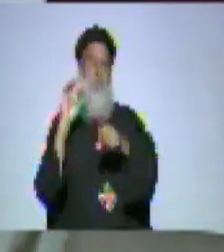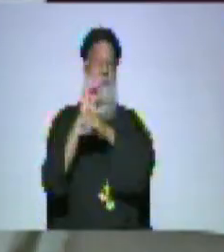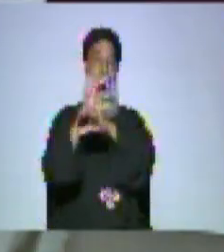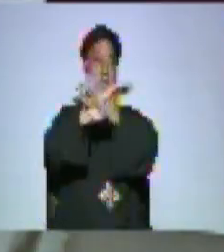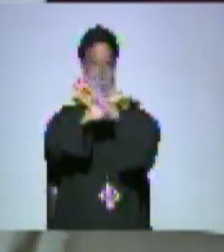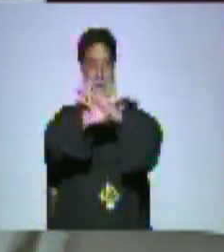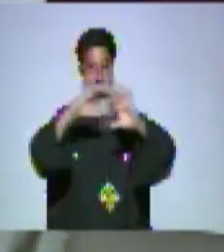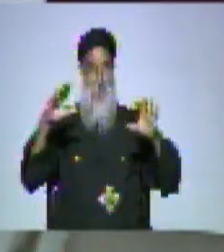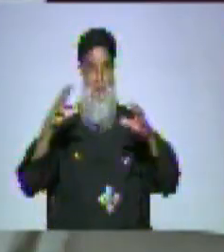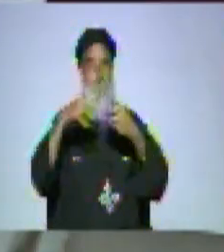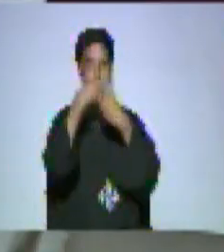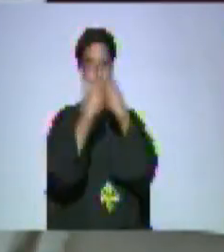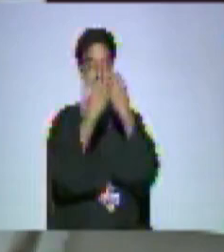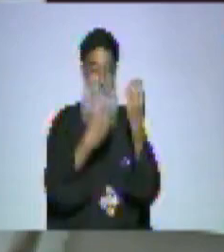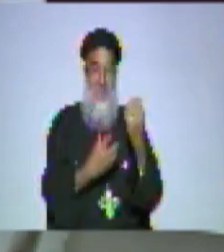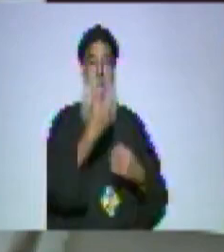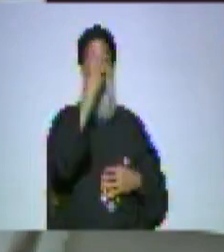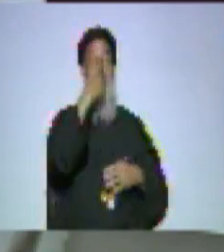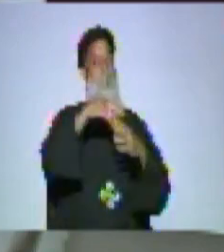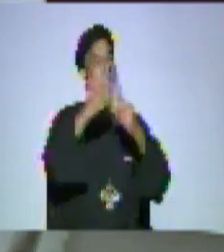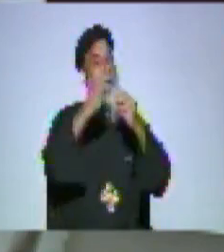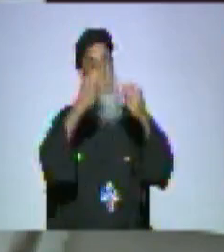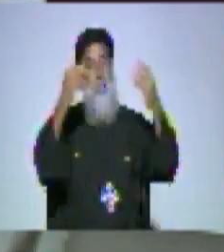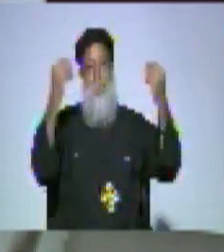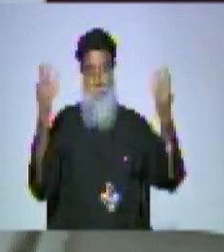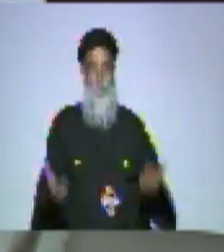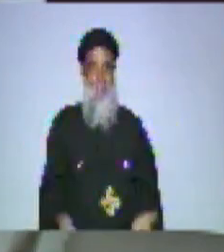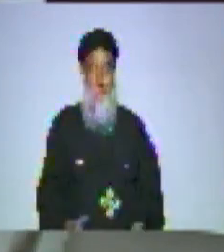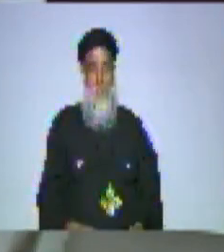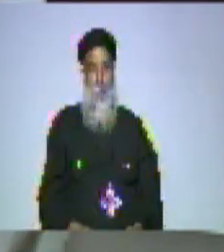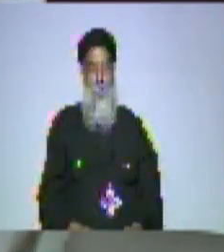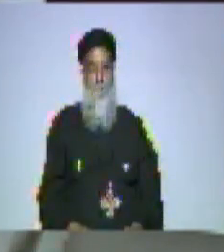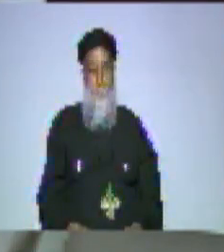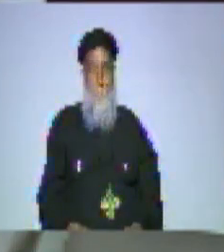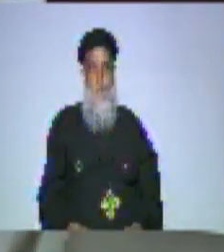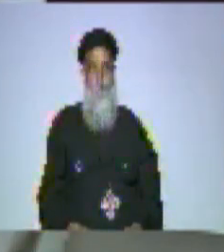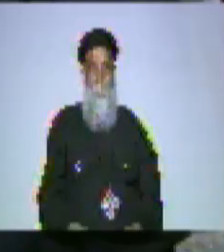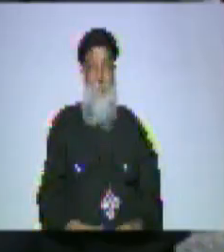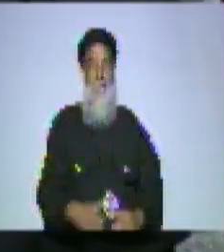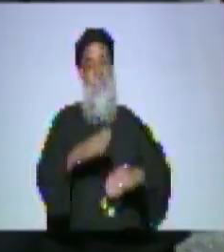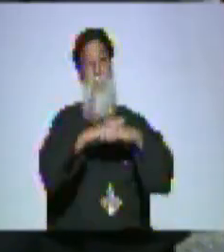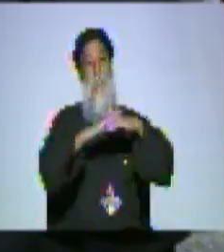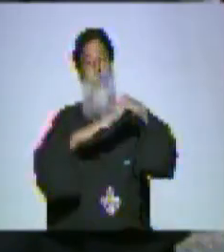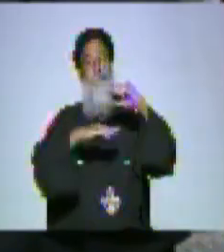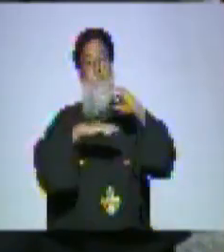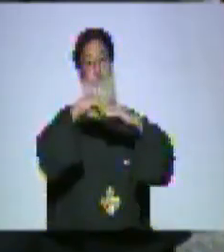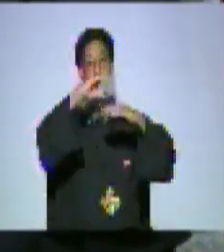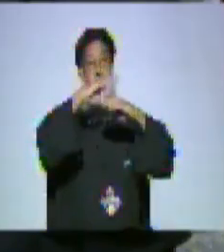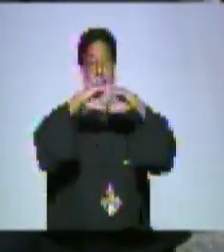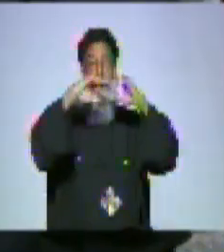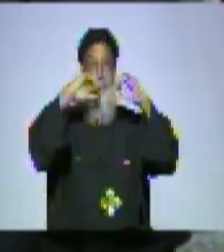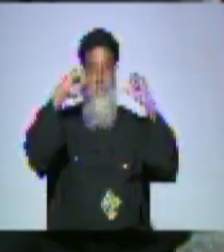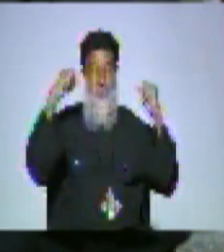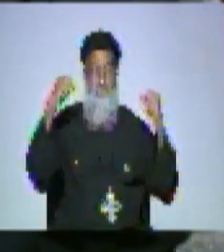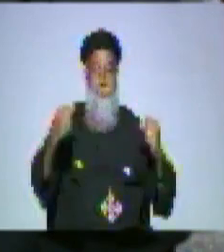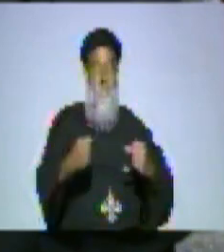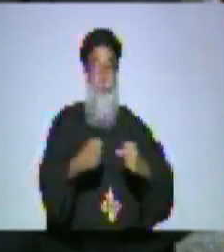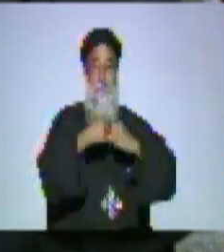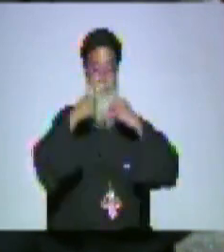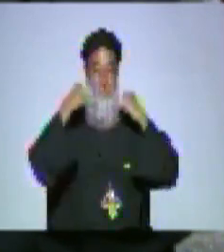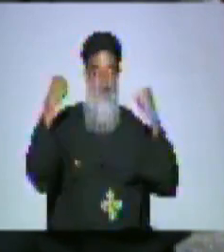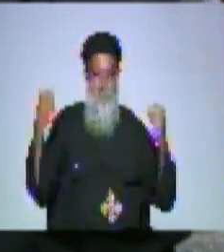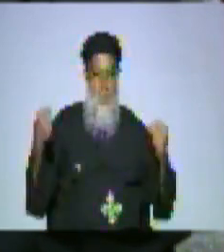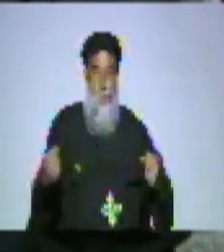كبير ووفير والاعدها بقى يعني هو يعني كان بنرمي الحمل كله عليه حتى